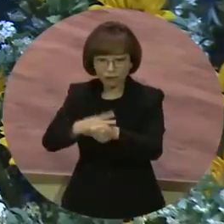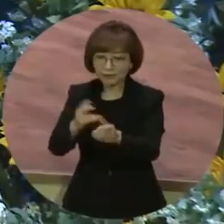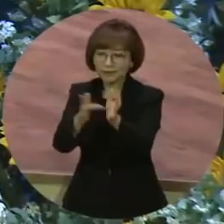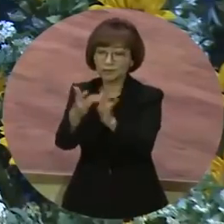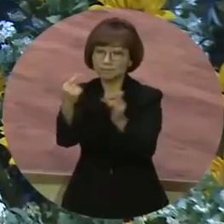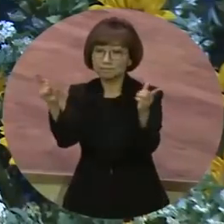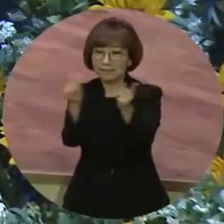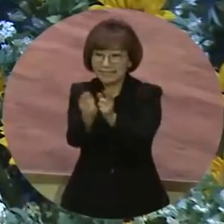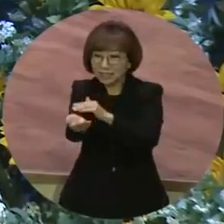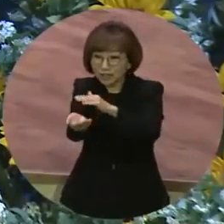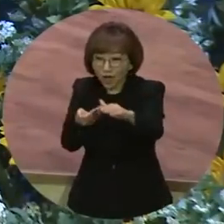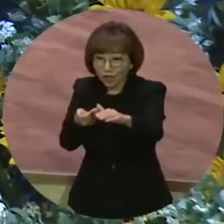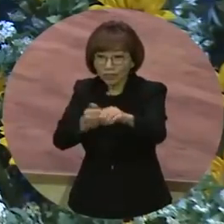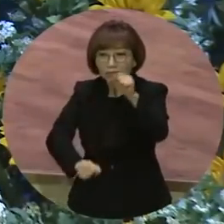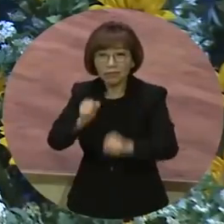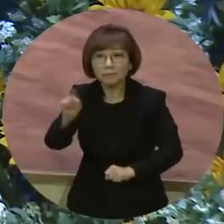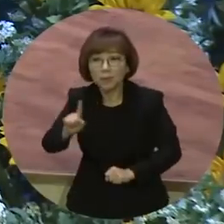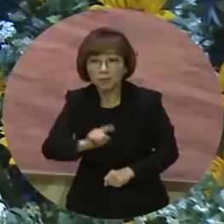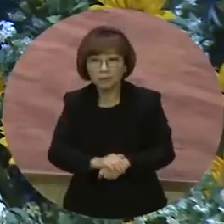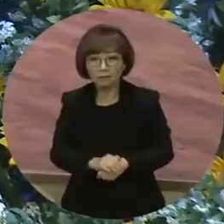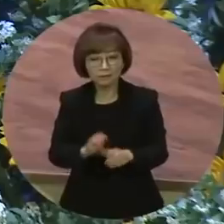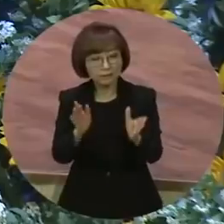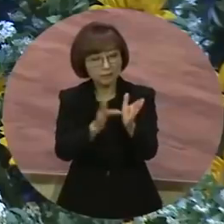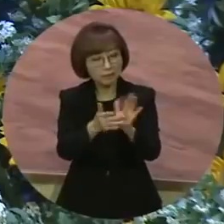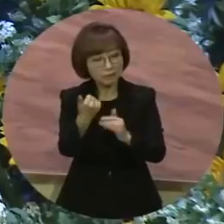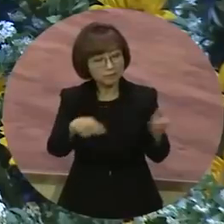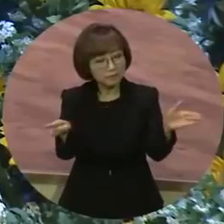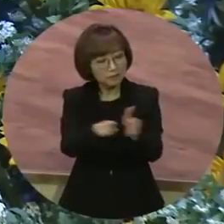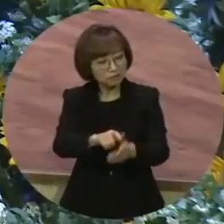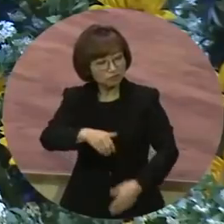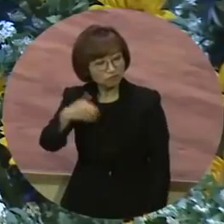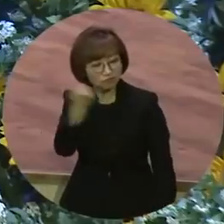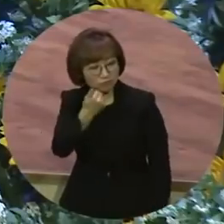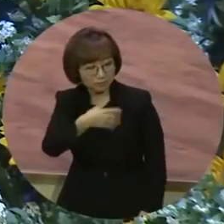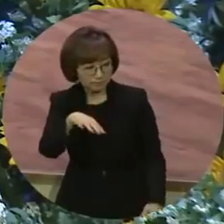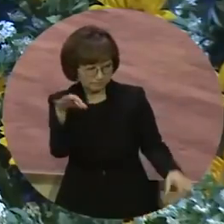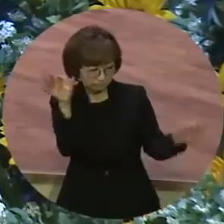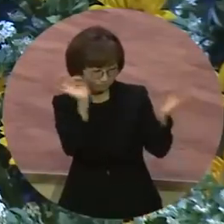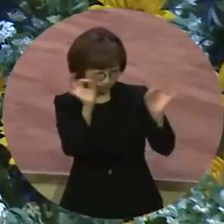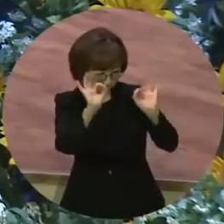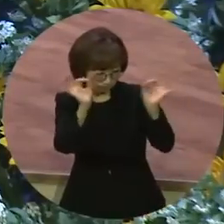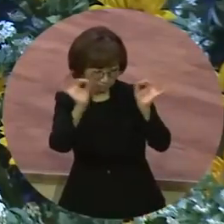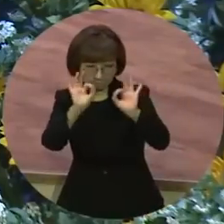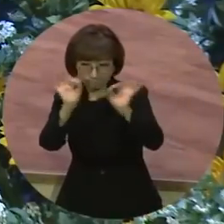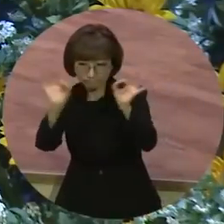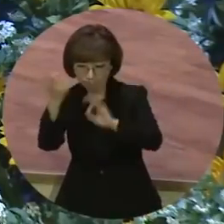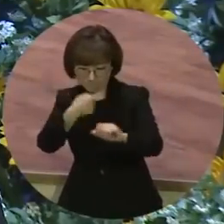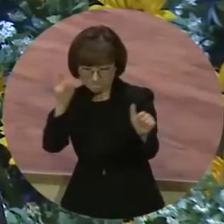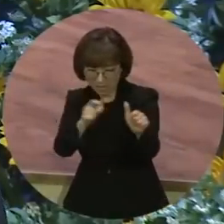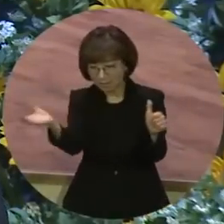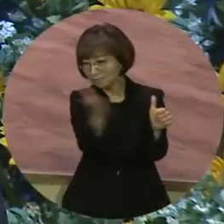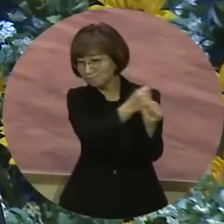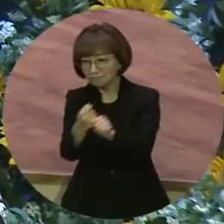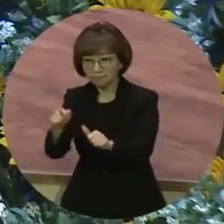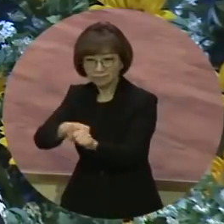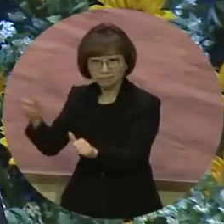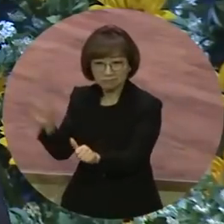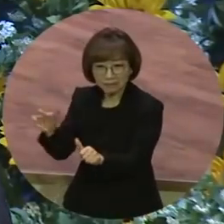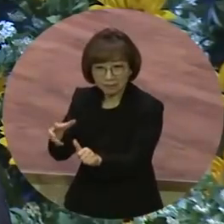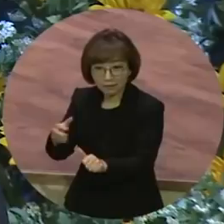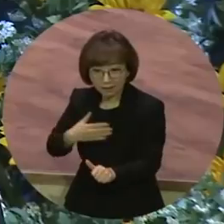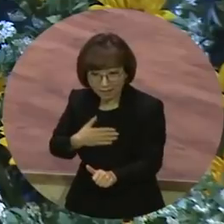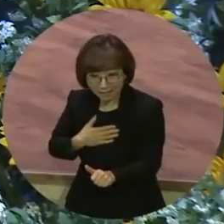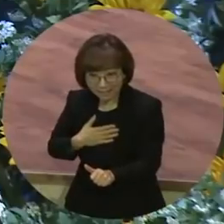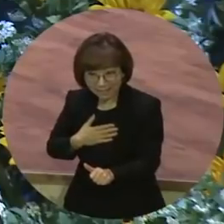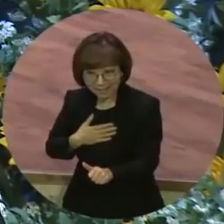예수 믿는 사람 찾아다니면서 핍박하던 사람이에요. 아주 악질적인 인간이었어요. 예수 믿는 사람만